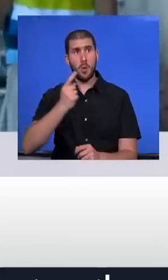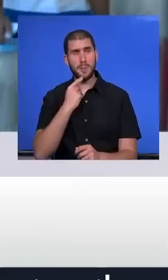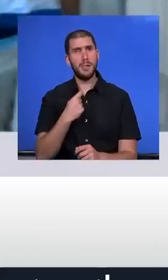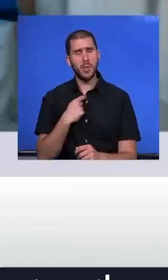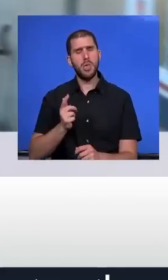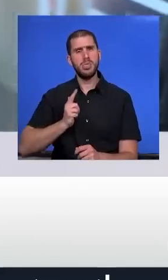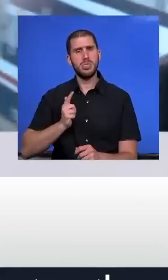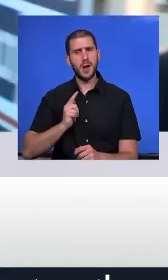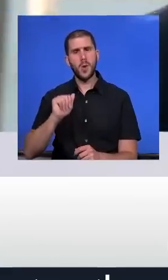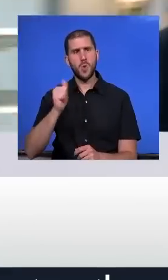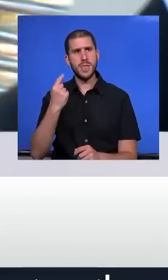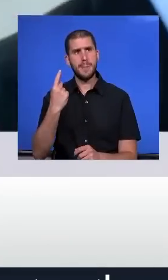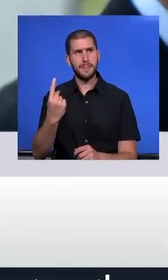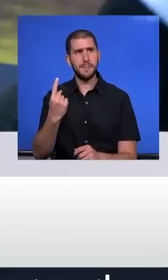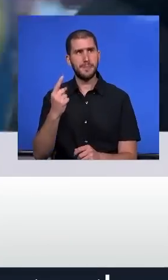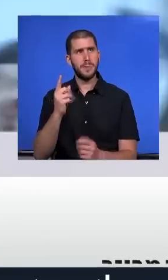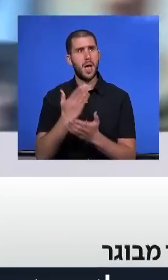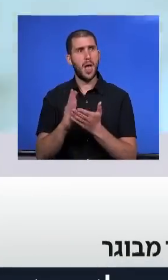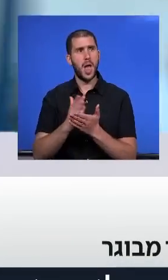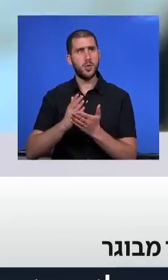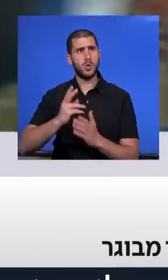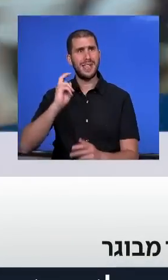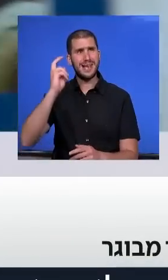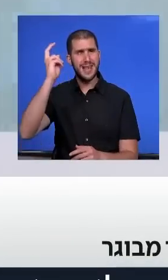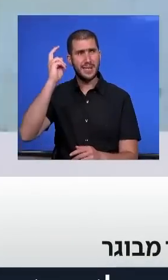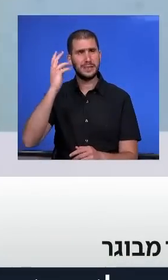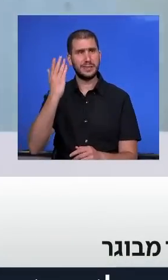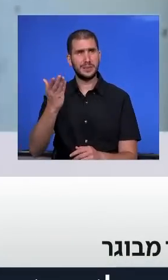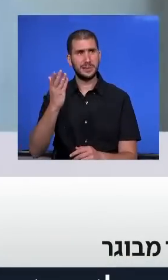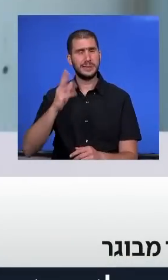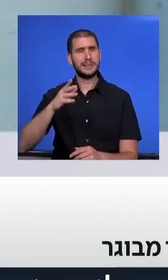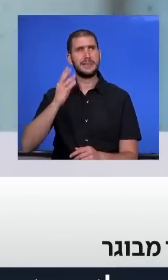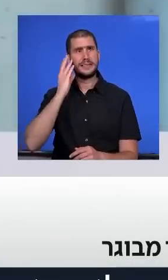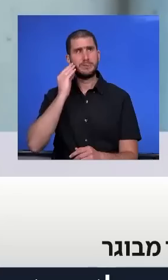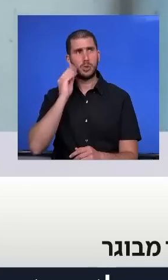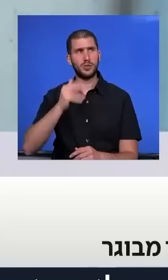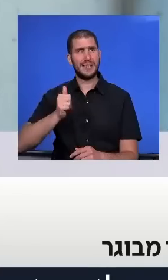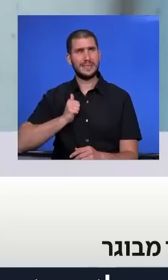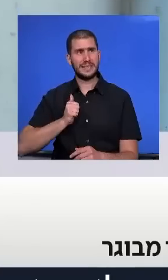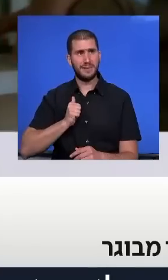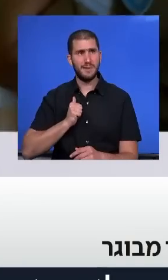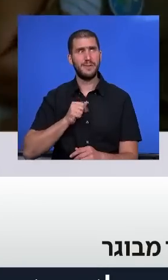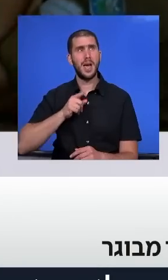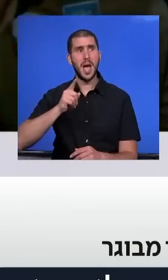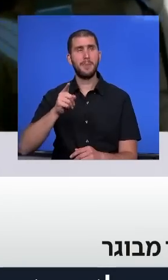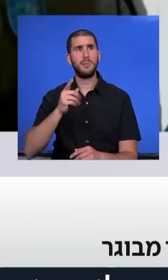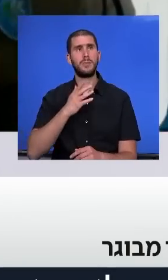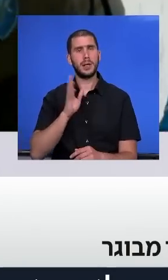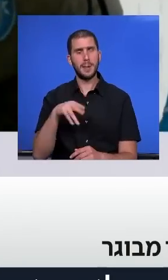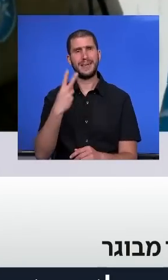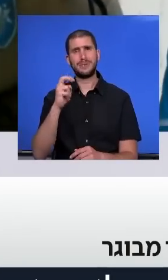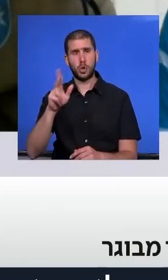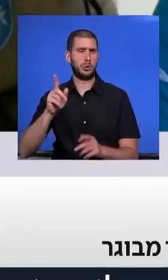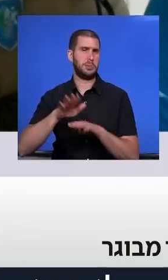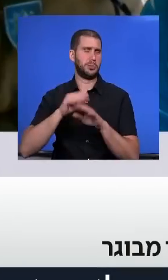נמתין להחלטות בין גנץ, בין סמוטריץ' לצבא, הם, מבחינתם גם 23 זה